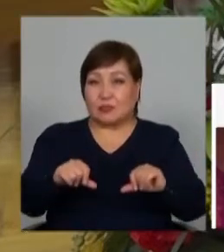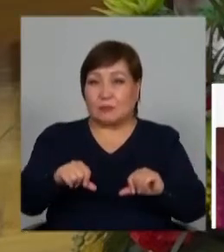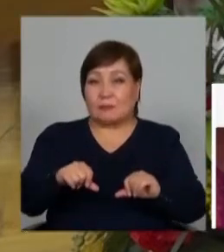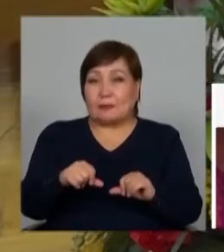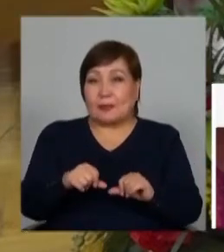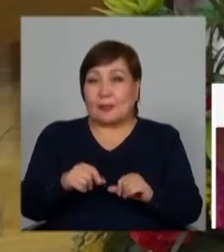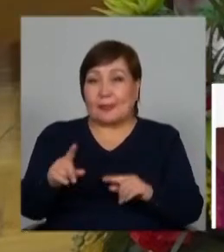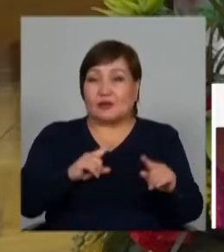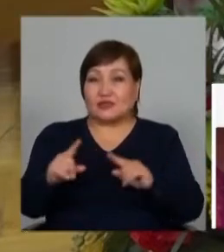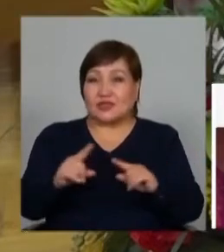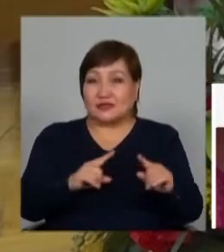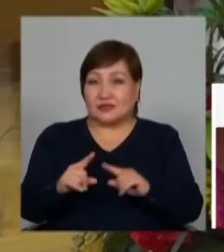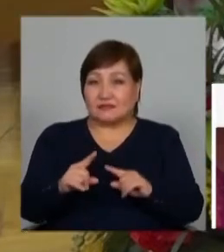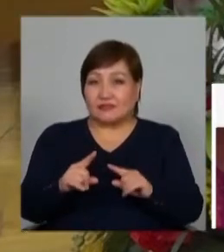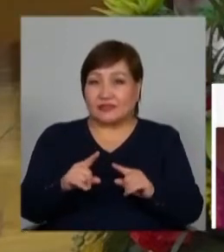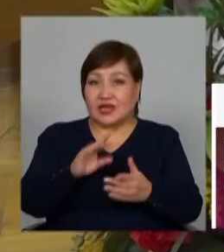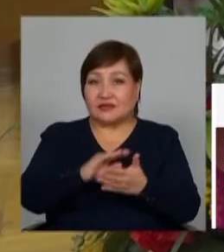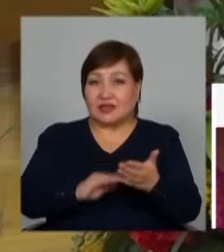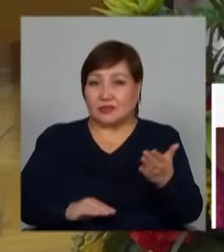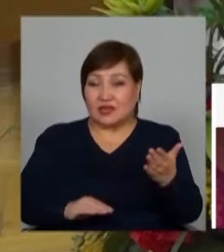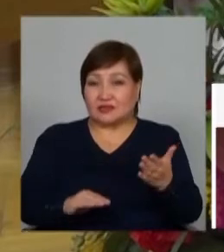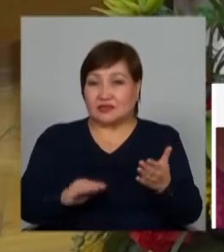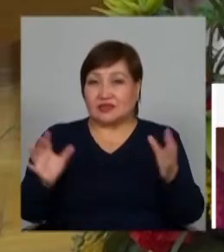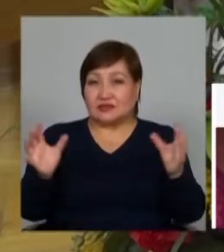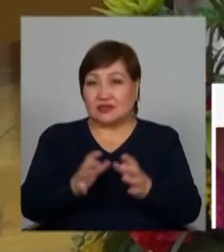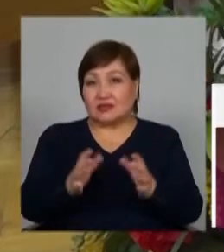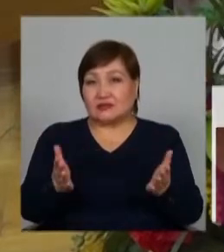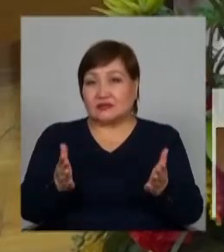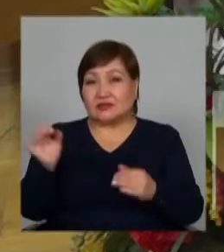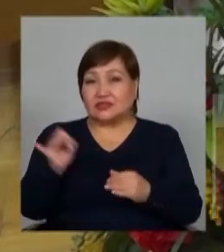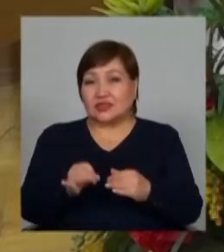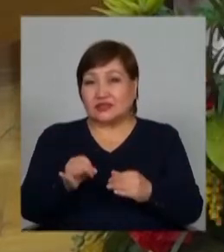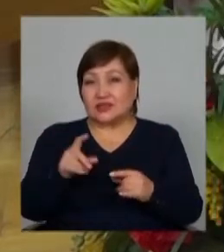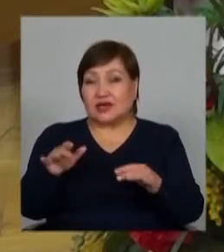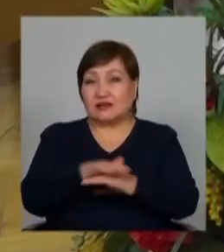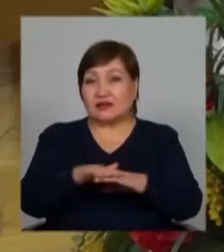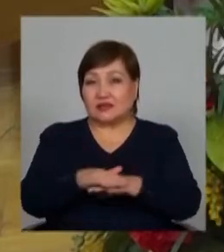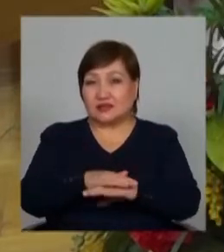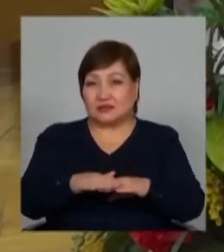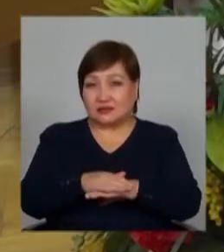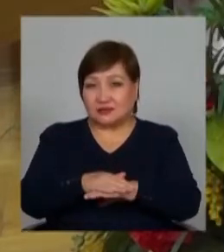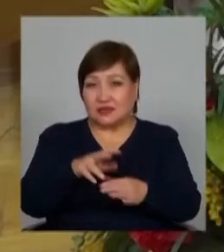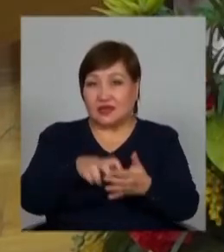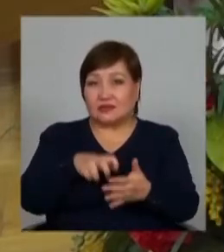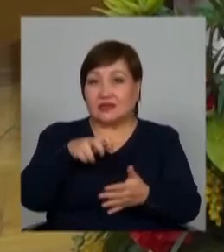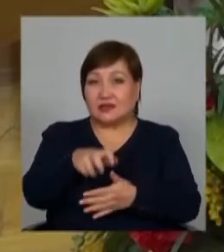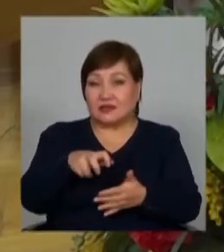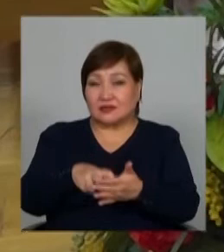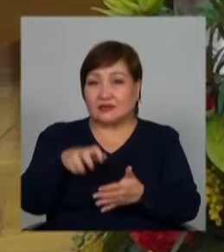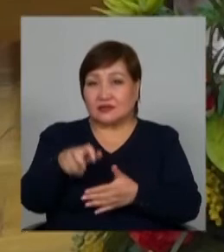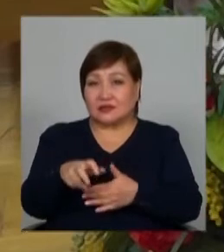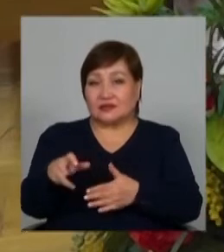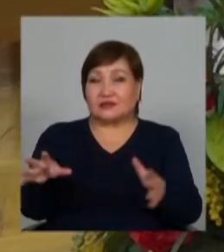комиссияның отырыстарының хаттамалары сақталған, және халықтың хаттары, сонымен қатар